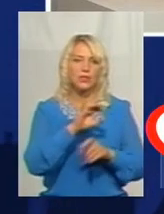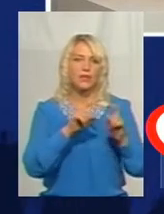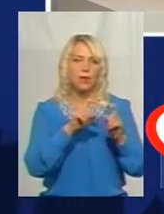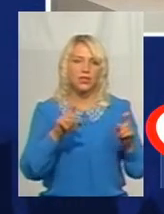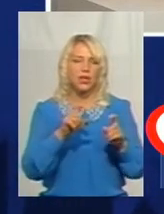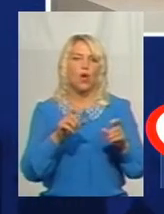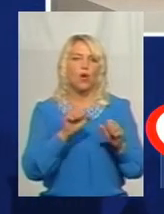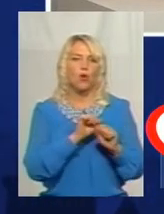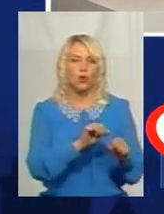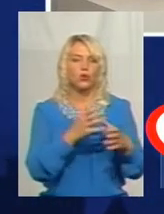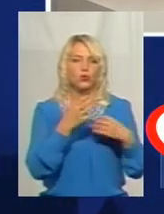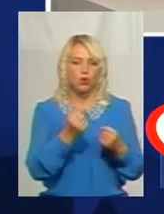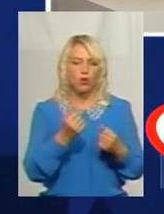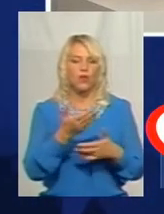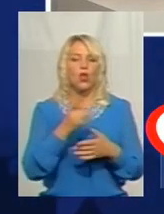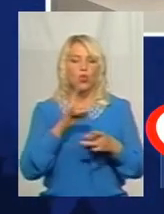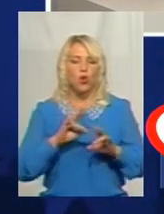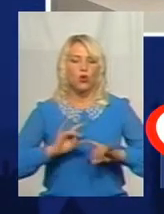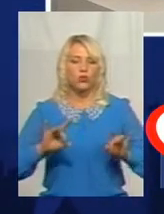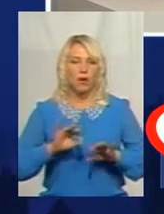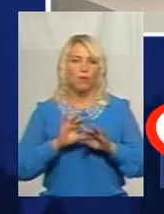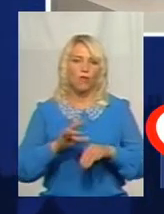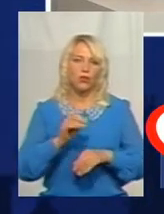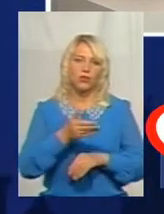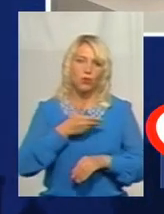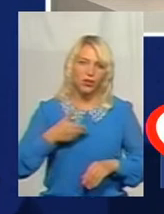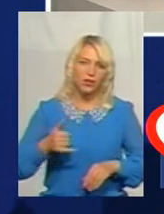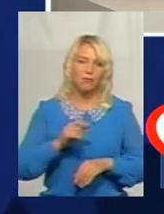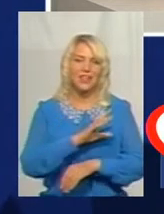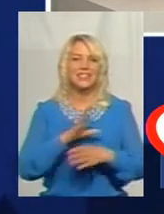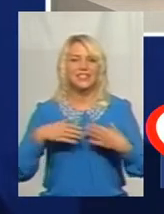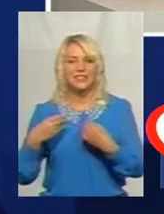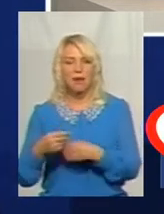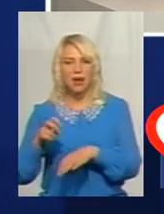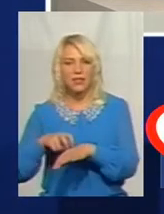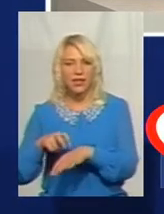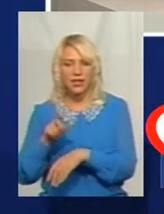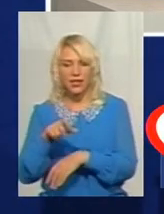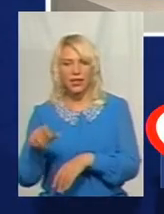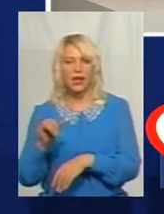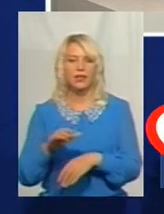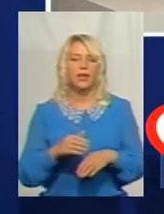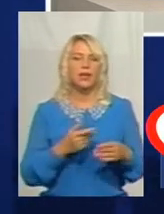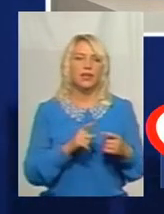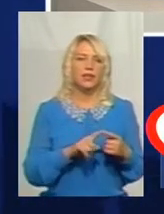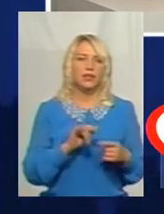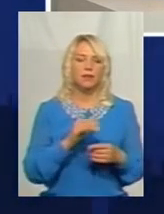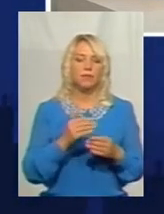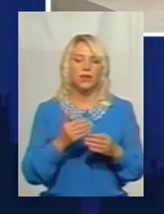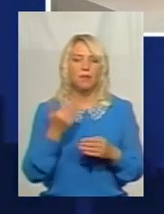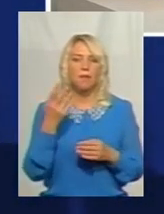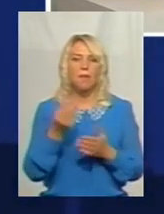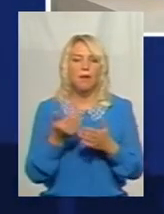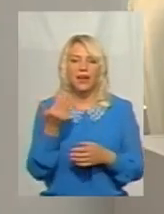роз'яснення проводимо і ми, і роз'яснення проводять сімейні лікарі, І перед сімейними лікарями зараз виникає